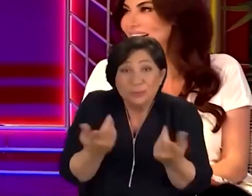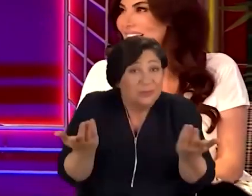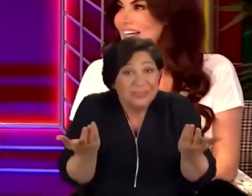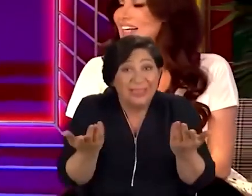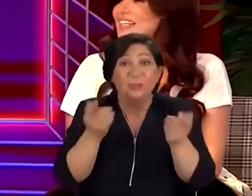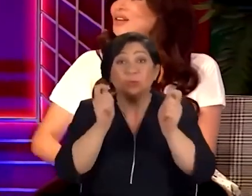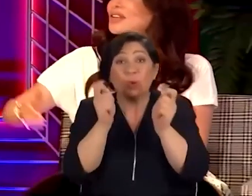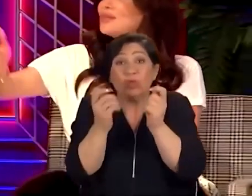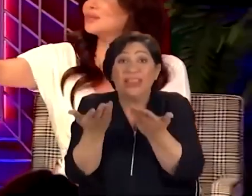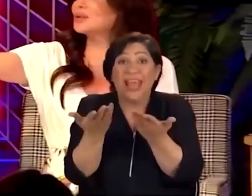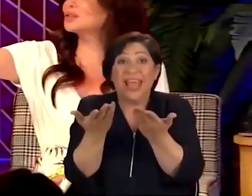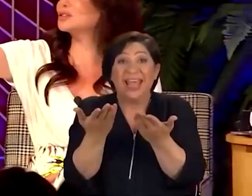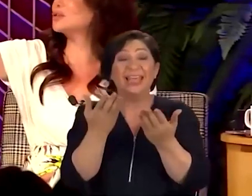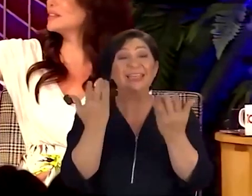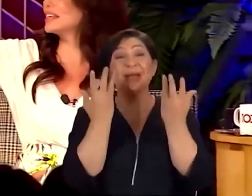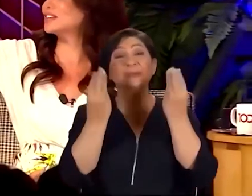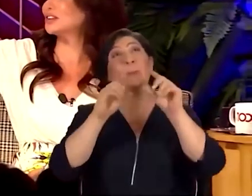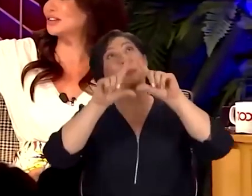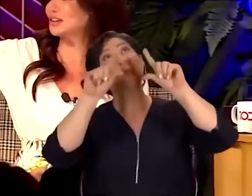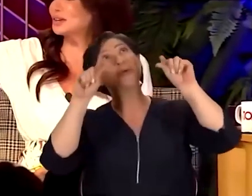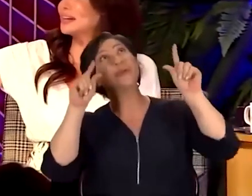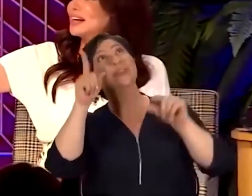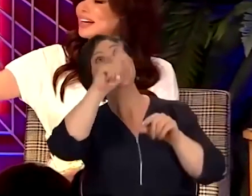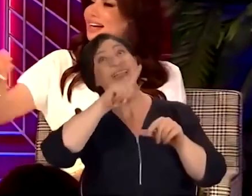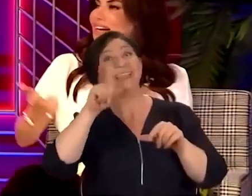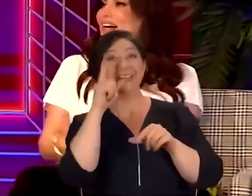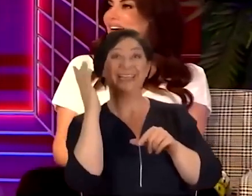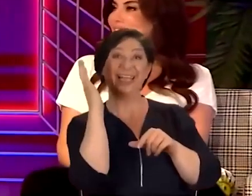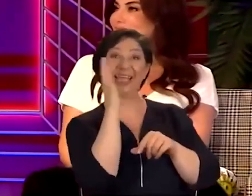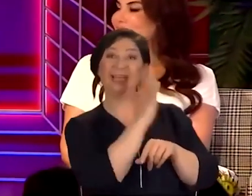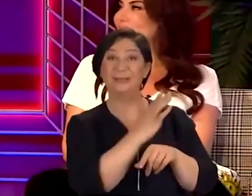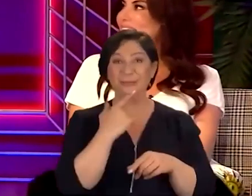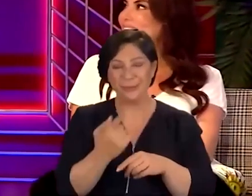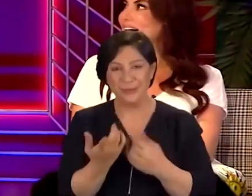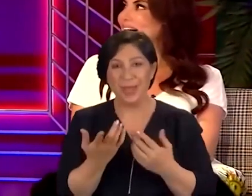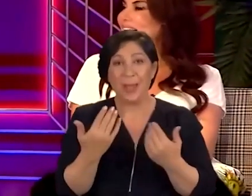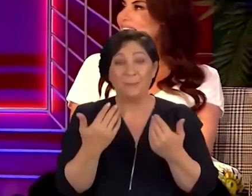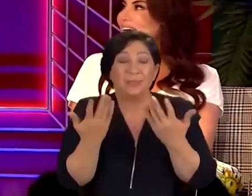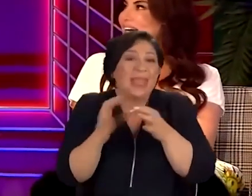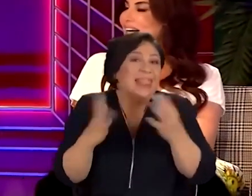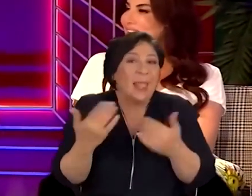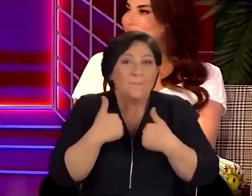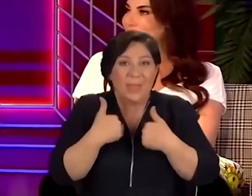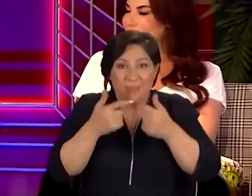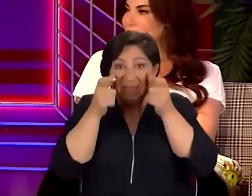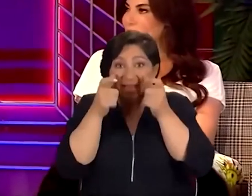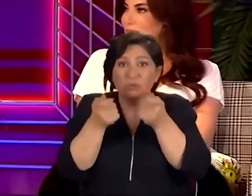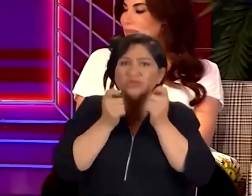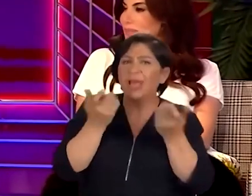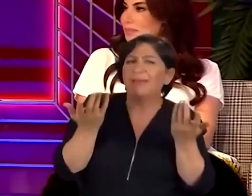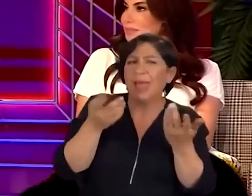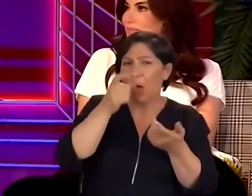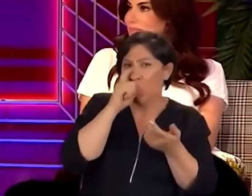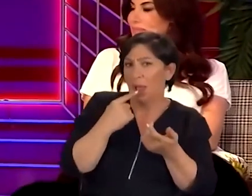Evet. Hayır, zorun ne? Ne güzel bir bulut kümesi yani geçiyor diyorum. Hayır. Çünkü benim dikkatimi çeken